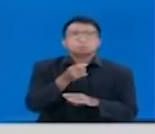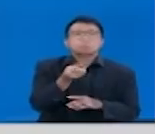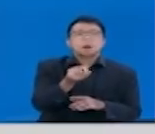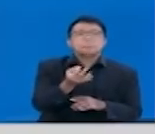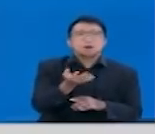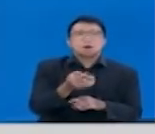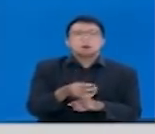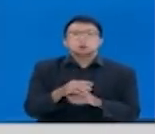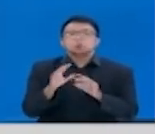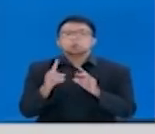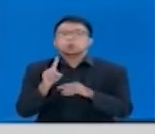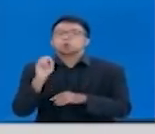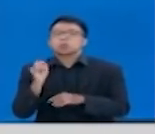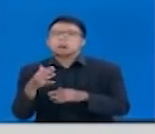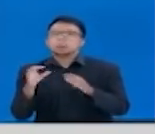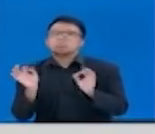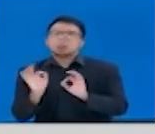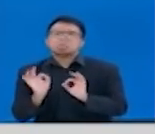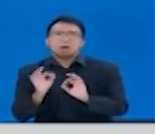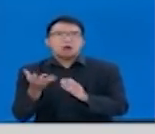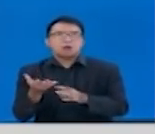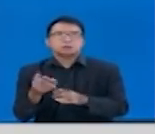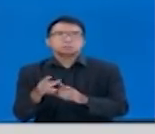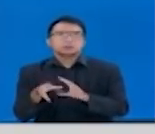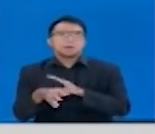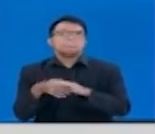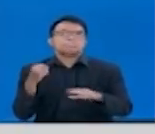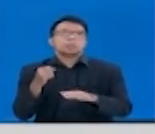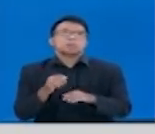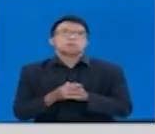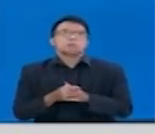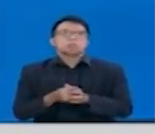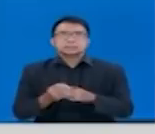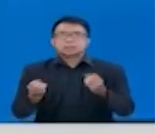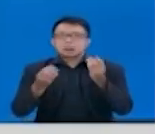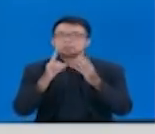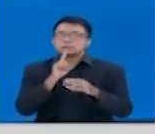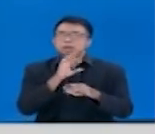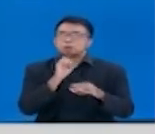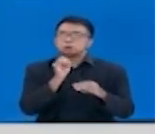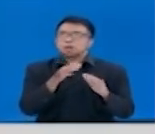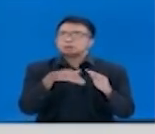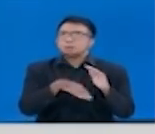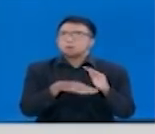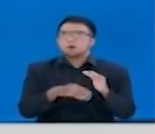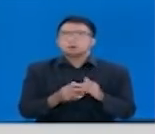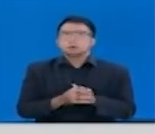Satu juta nggak ada, baru saya ambil. Yang jelas di bawah 1 juta. Terus ini terakhir setelah dicek